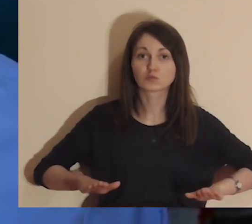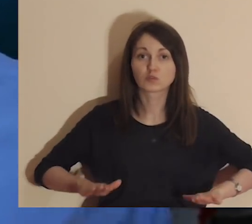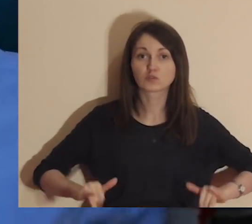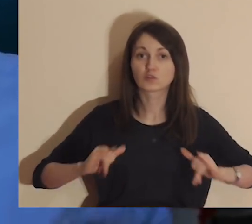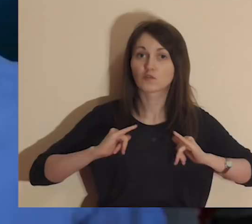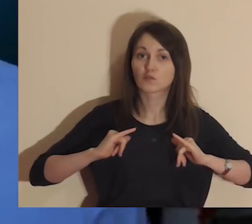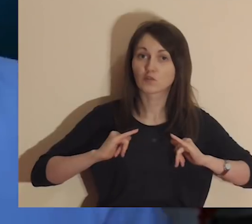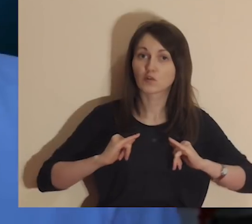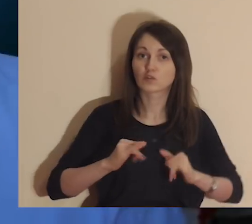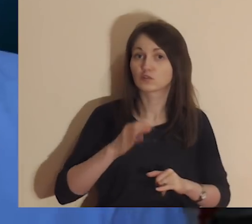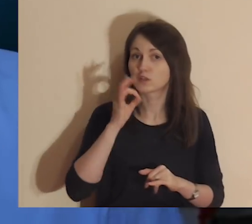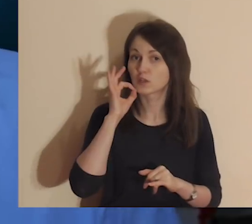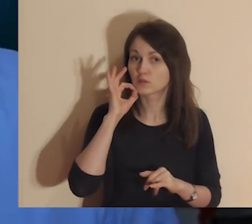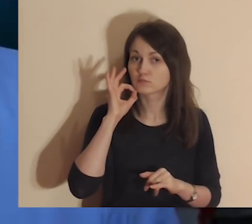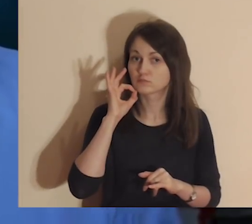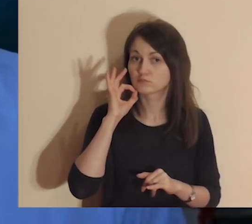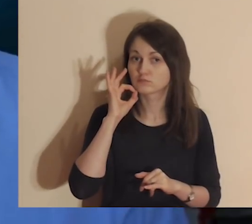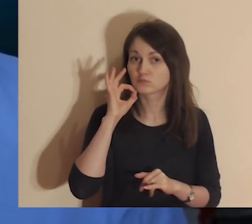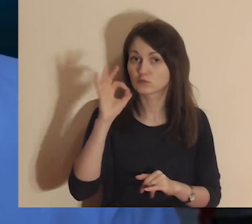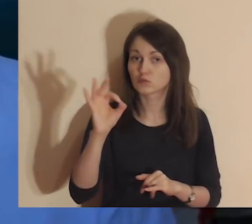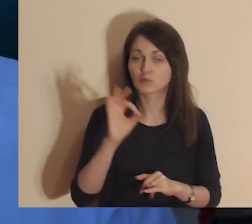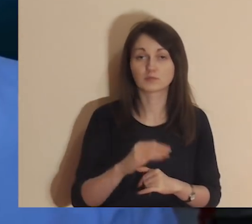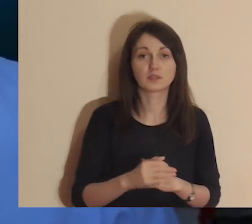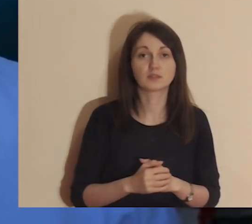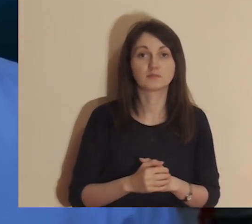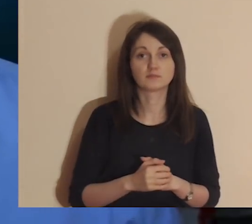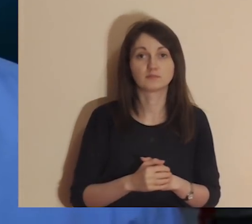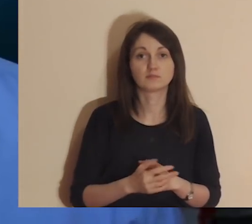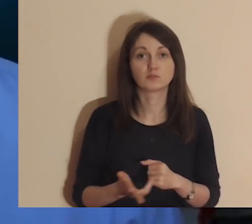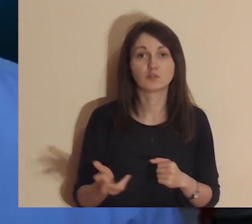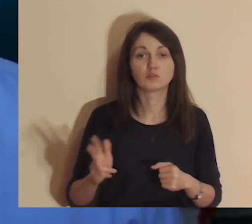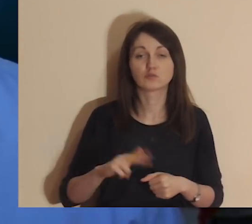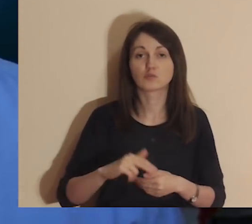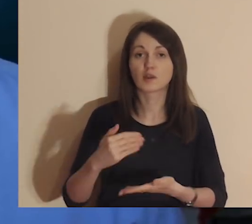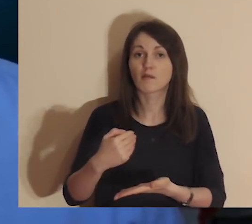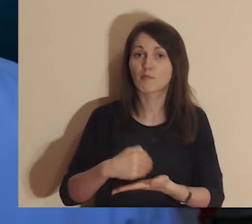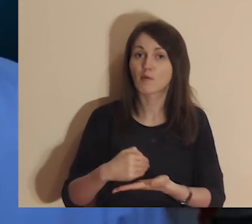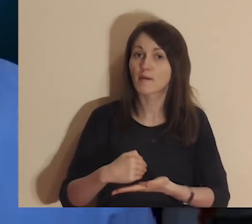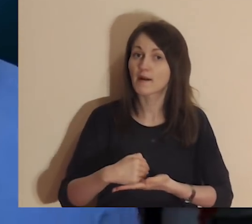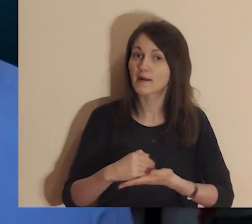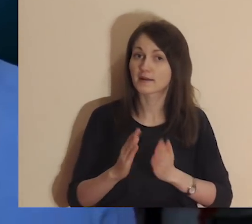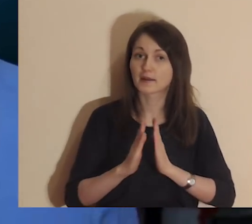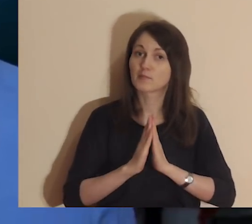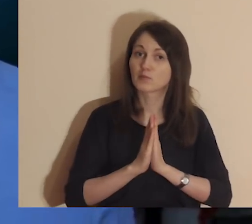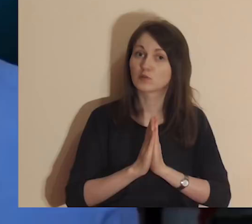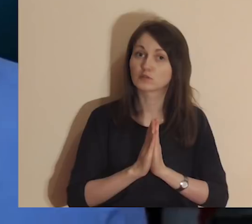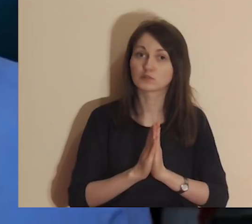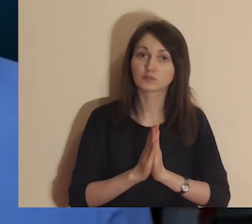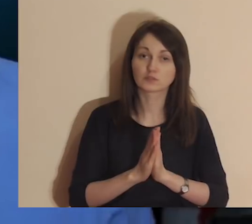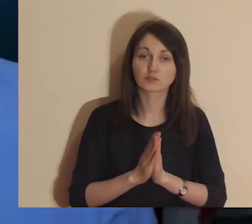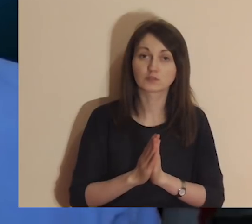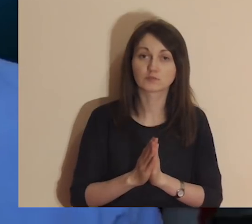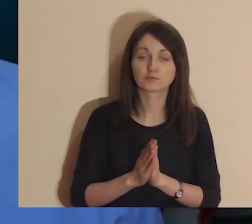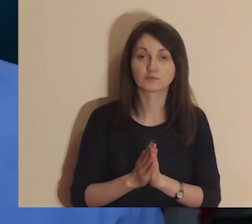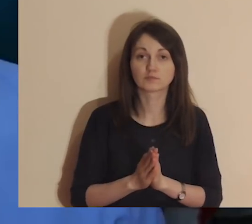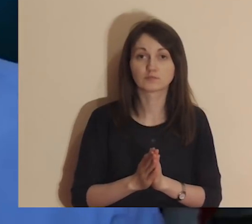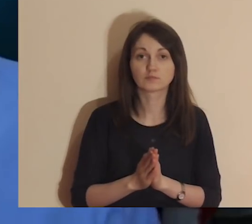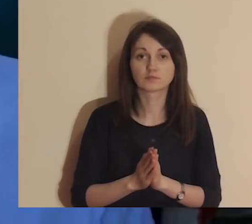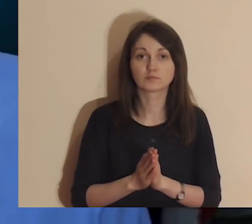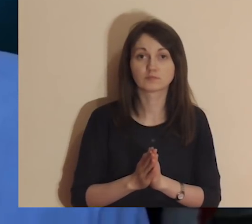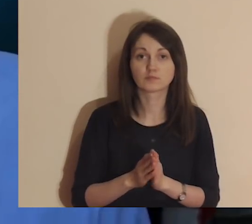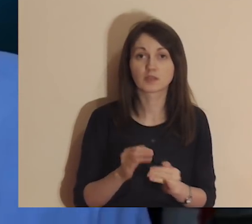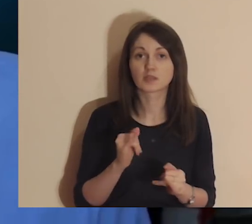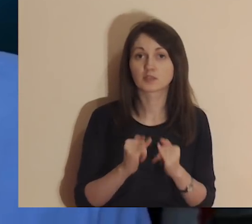udostępnić tę medytację. Usiądźcie sobie w takim miejscu, które będzie sprzyjało modlitwie, w takim miejscu, które będzie pomagało wam się